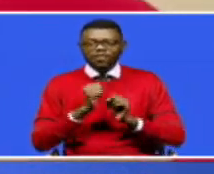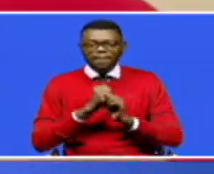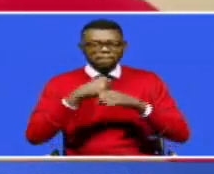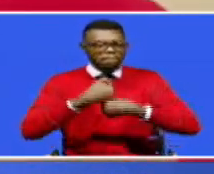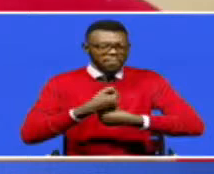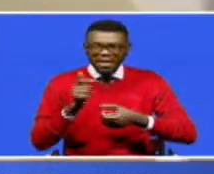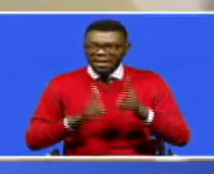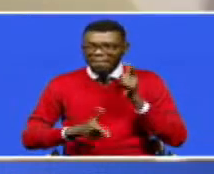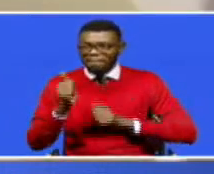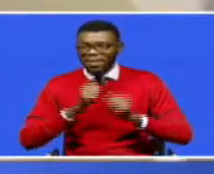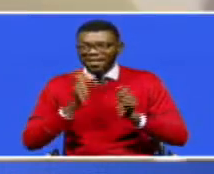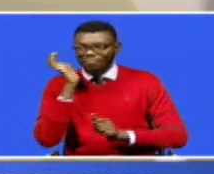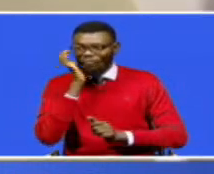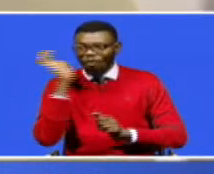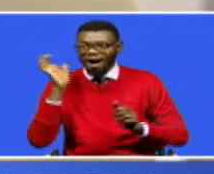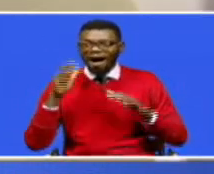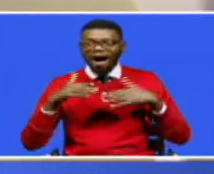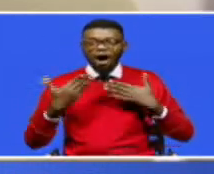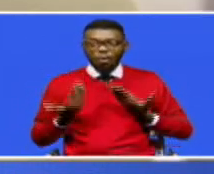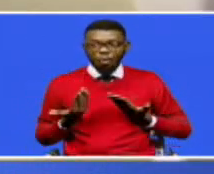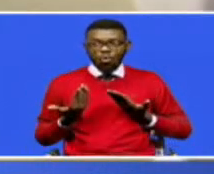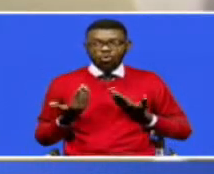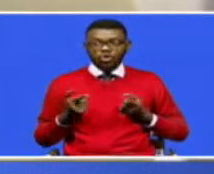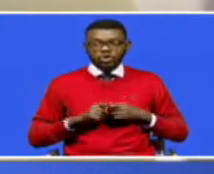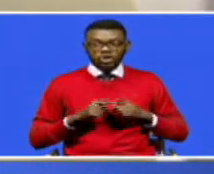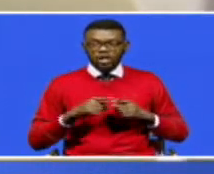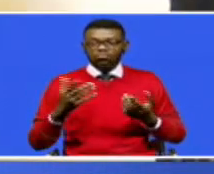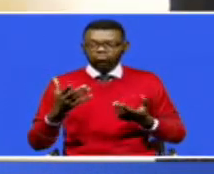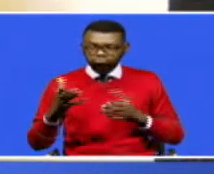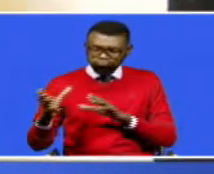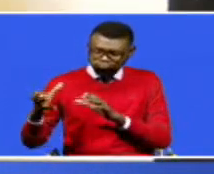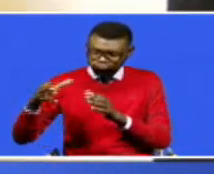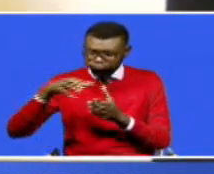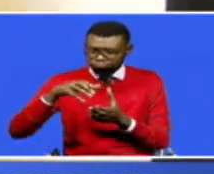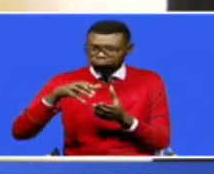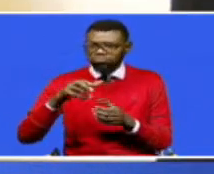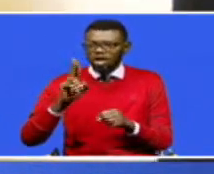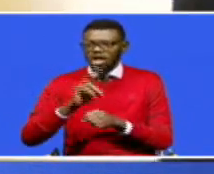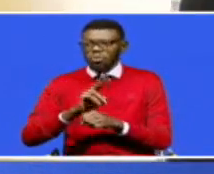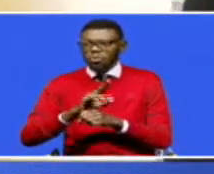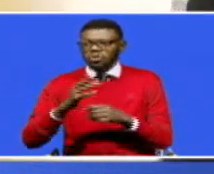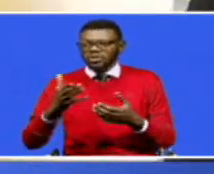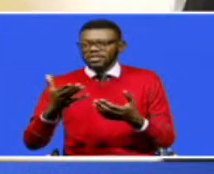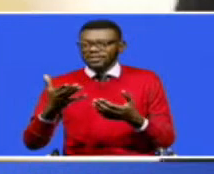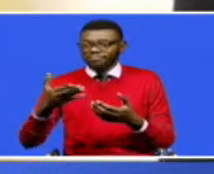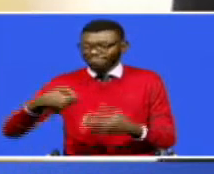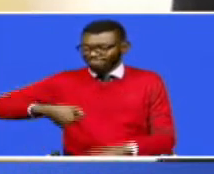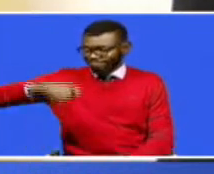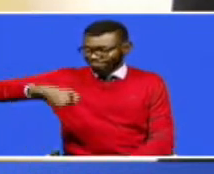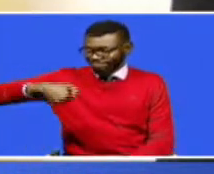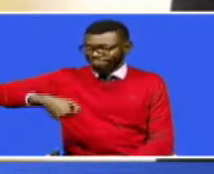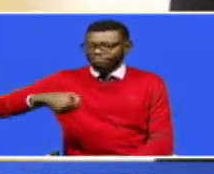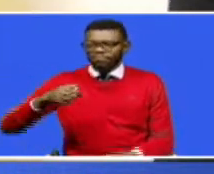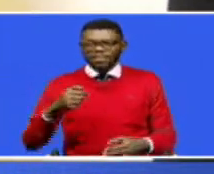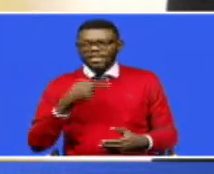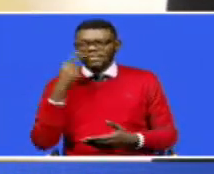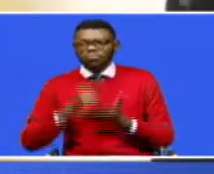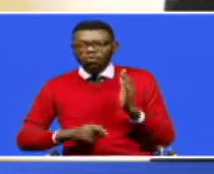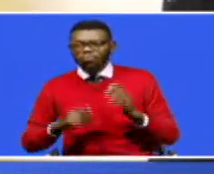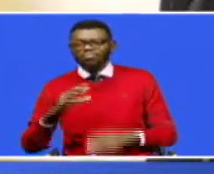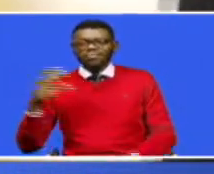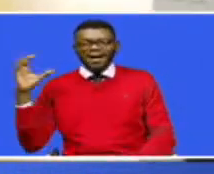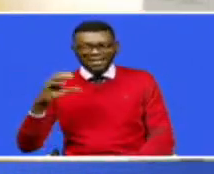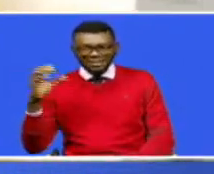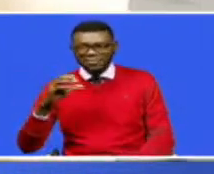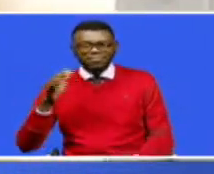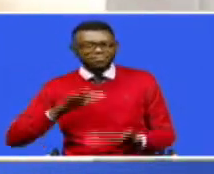utengenezaji na baadaye kuyatia ndani ya vibuyu vya plastiki. Sudi anasema kwamba kutokana na hitaji la wateja